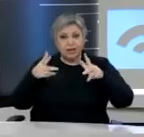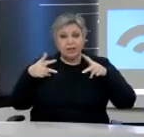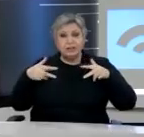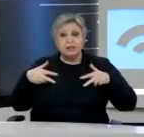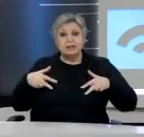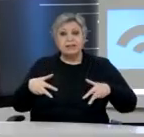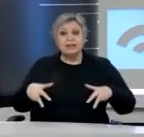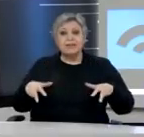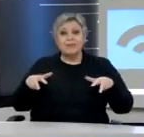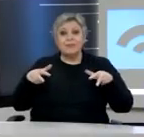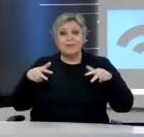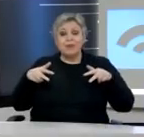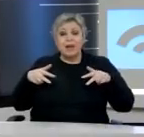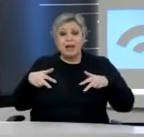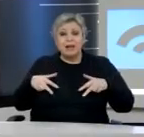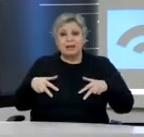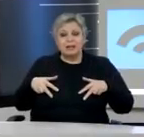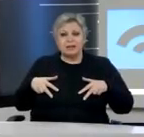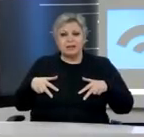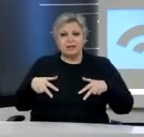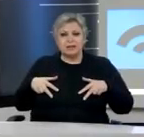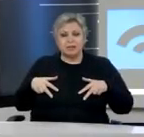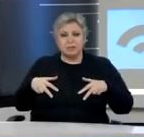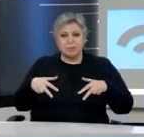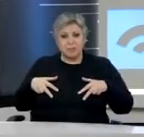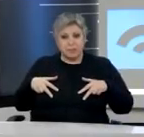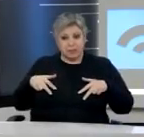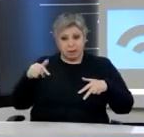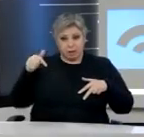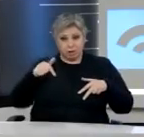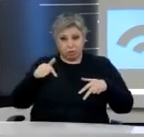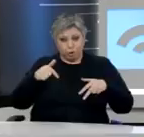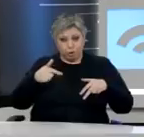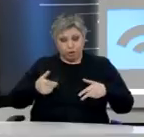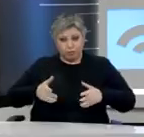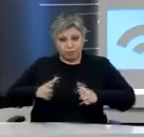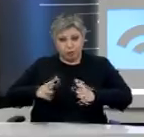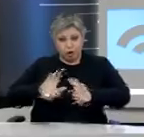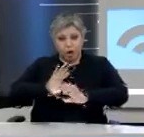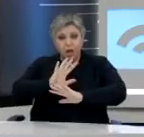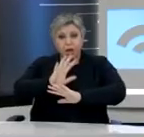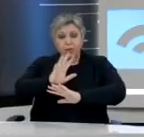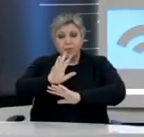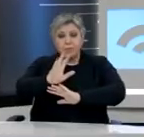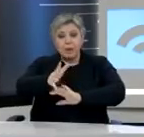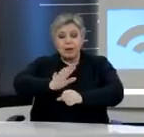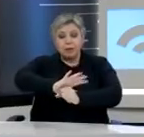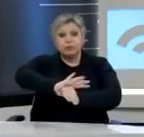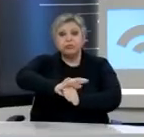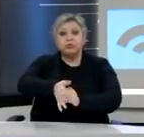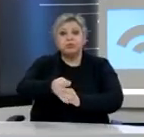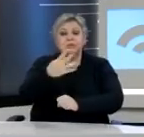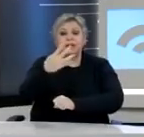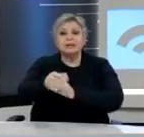αυτό θα κληθούμε να απαντήσουμε σε λίγες ώρες με την ψήφο μας, αν η κυβέρνηση αυτή πρέπει να προχωρήσει ως το τέλος της τετραετίας ή όχι.